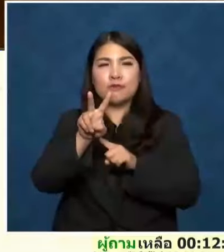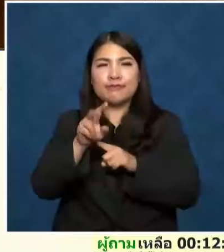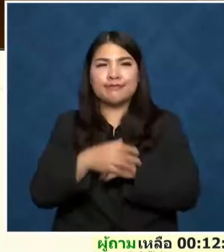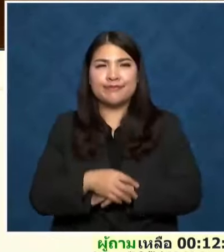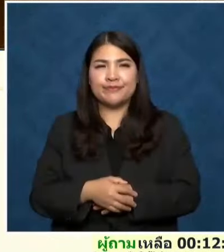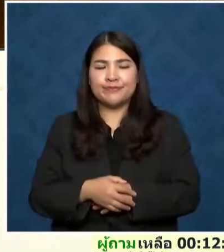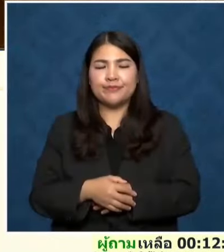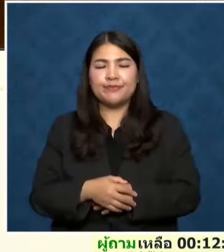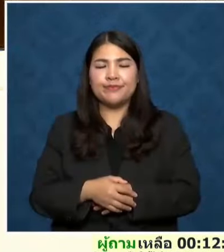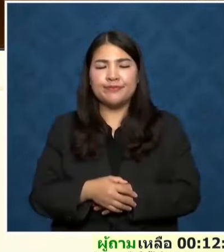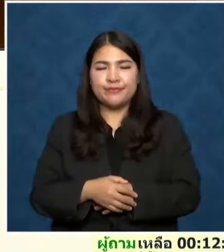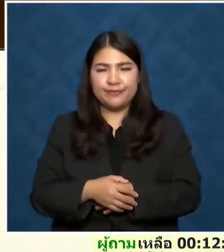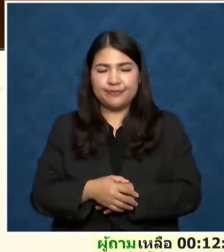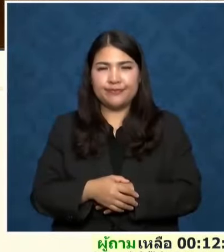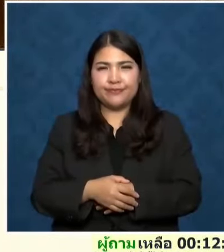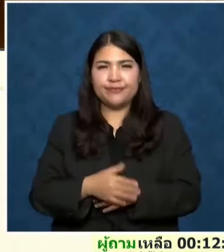ระทานครั